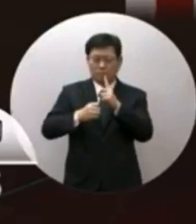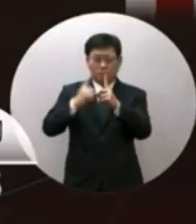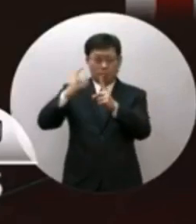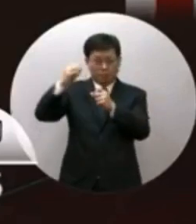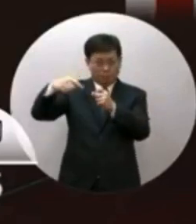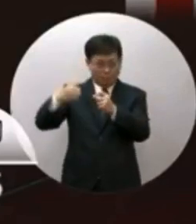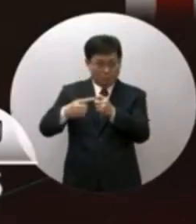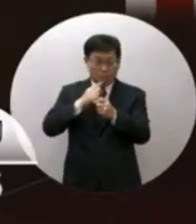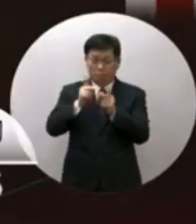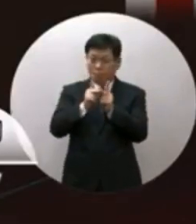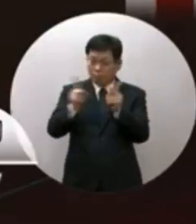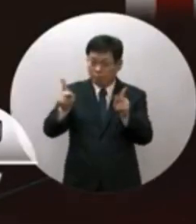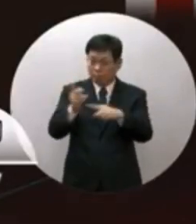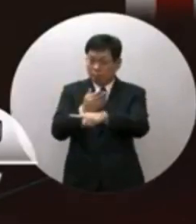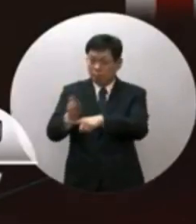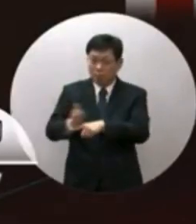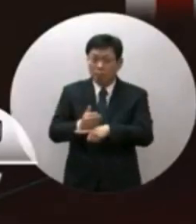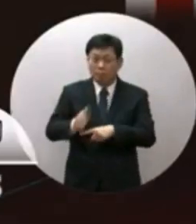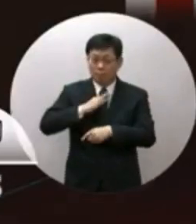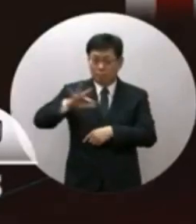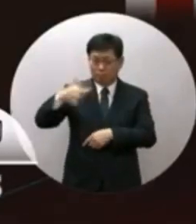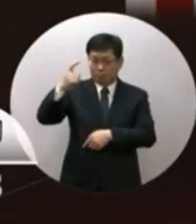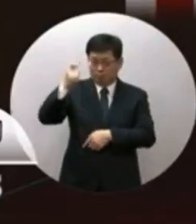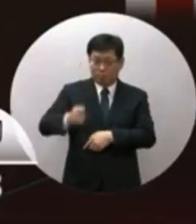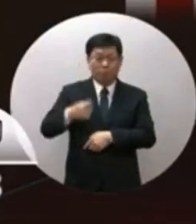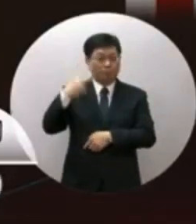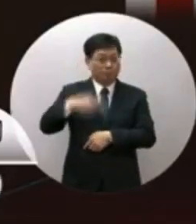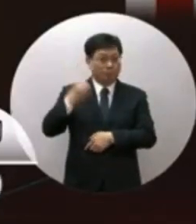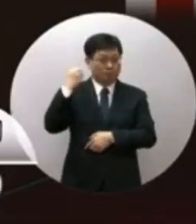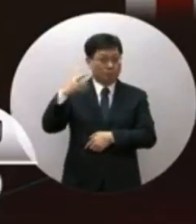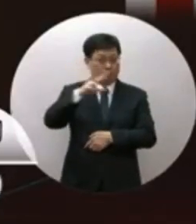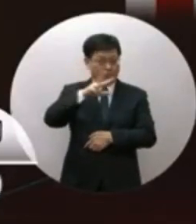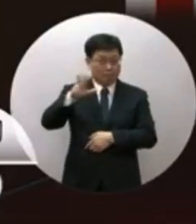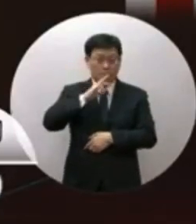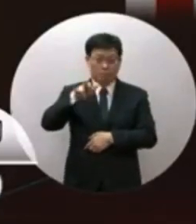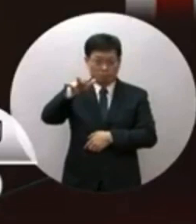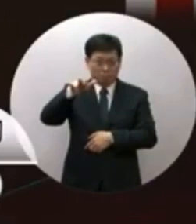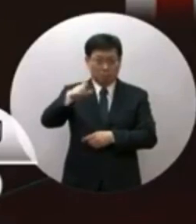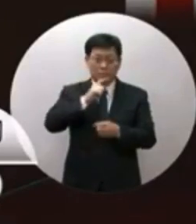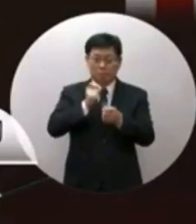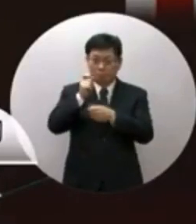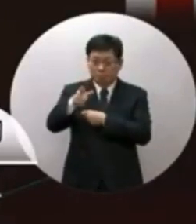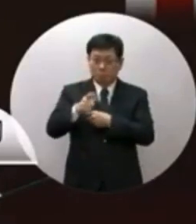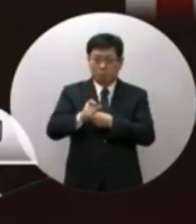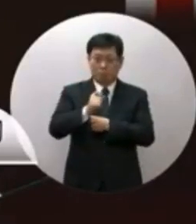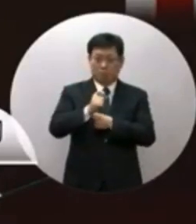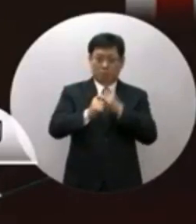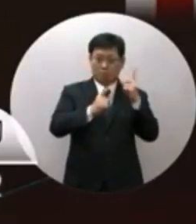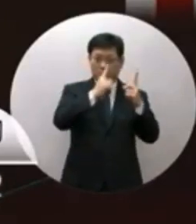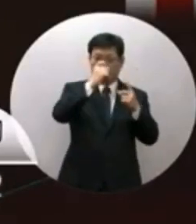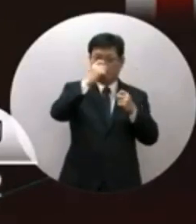110年度举债500亿元，以及新式战机采购特别预算